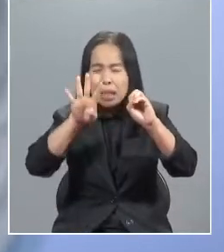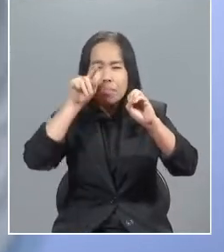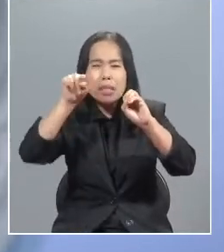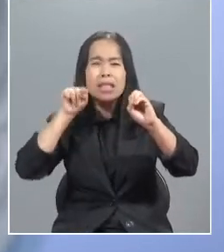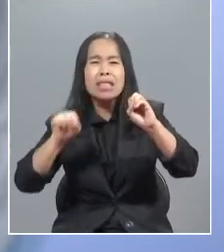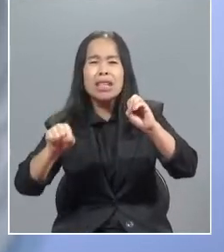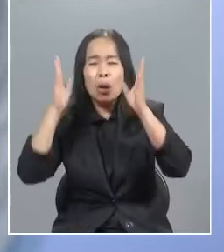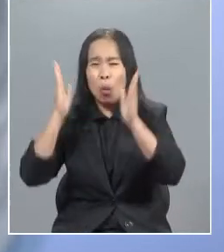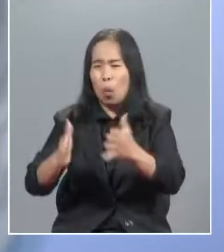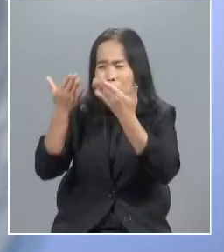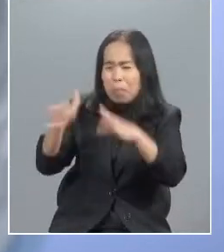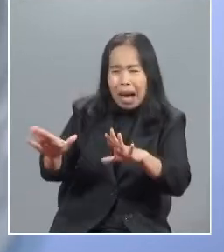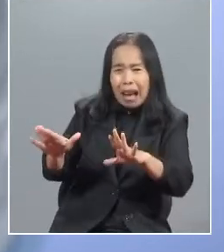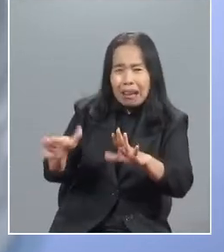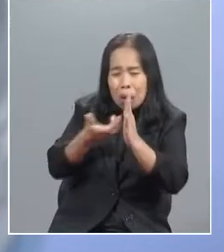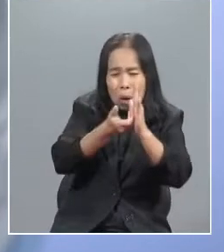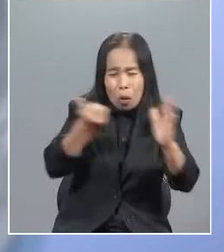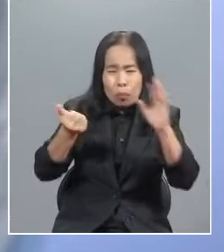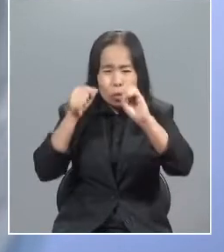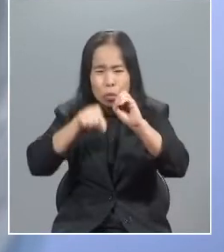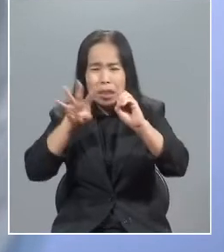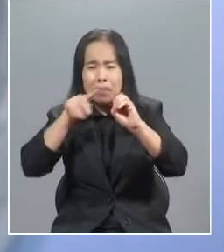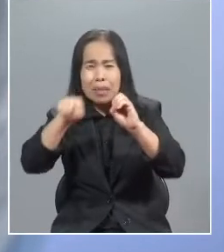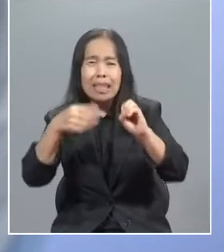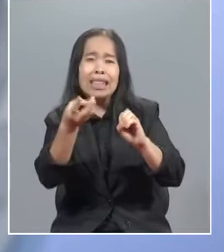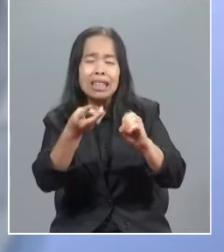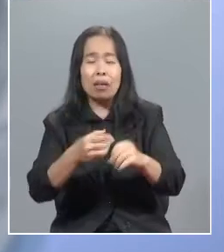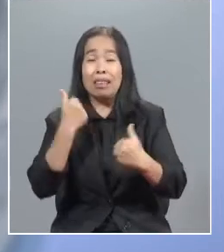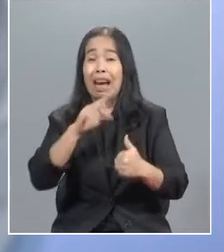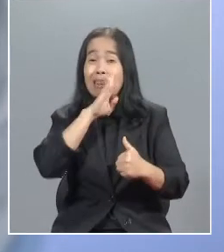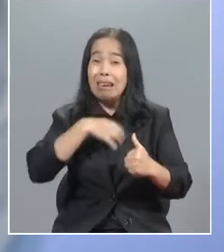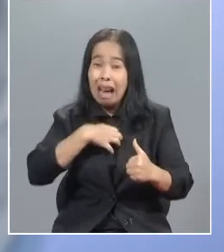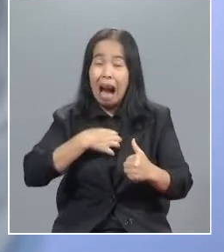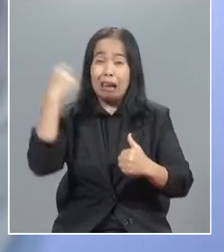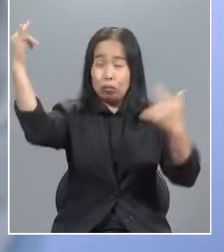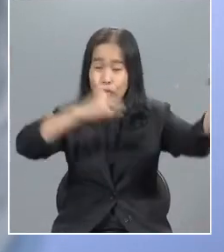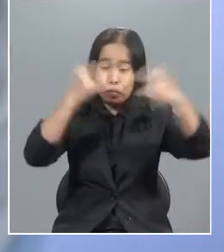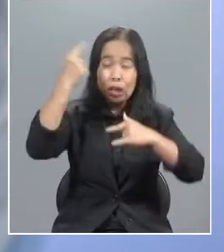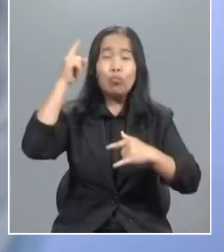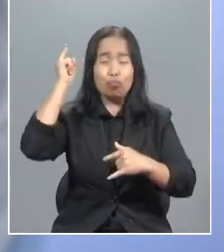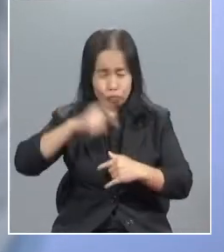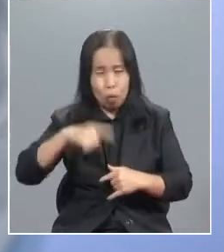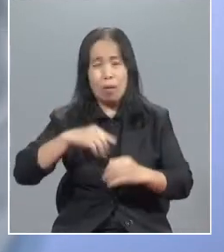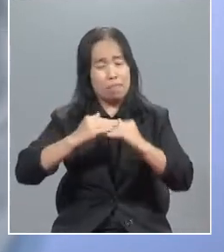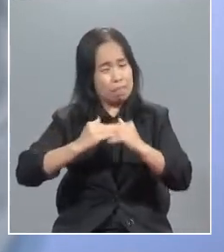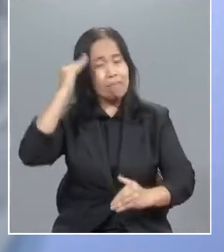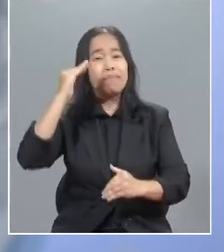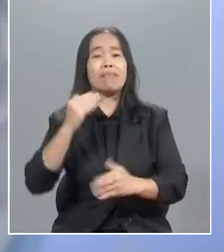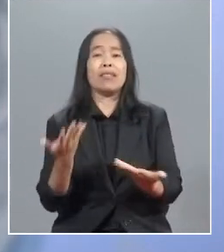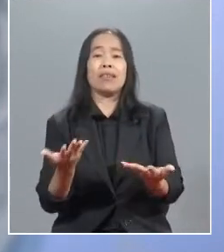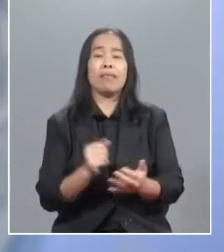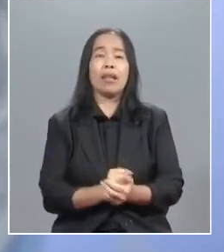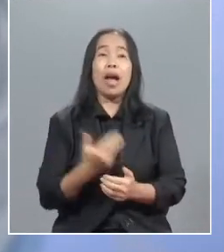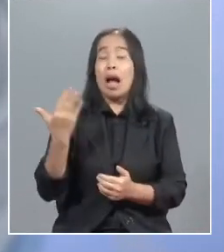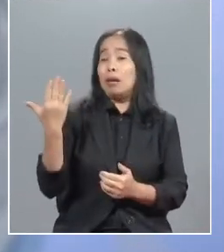ทั้งหมดนะคะถ้าเราจะเปิดประเทศเนี่ยต้องมากกว่า 70เปอร์เซ็นต์ของจำนวนประชากรก่อนหน้านี้วัน